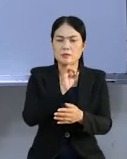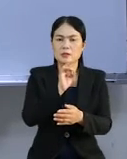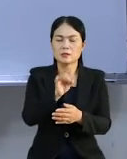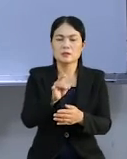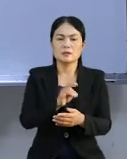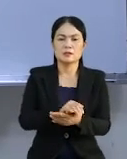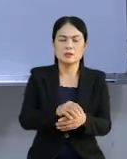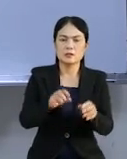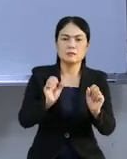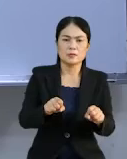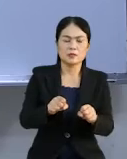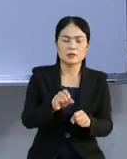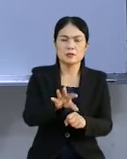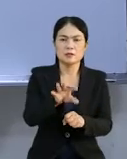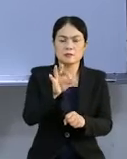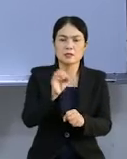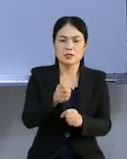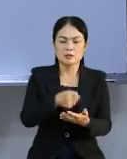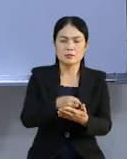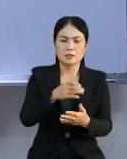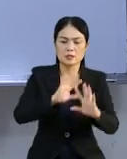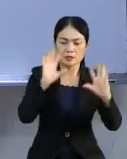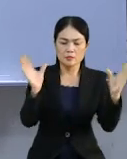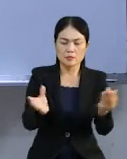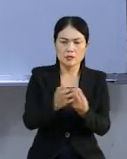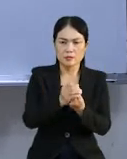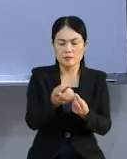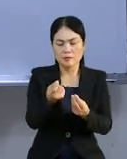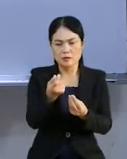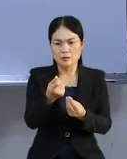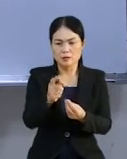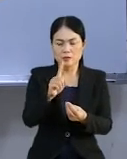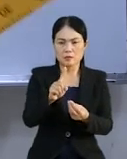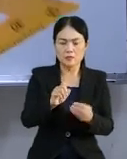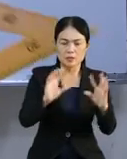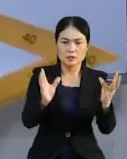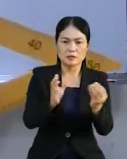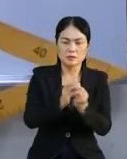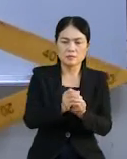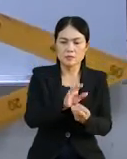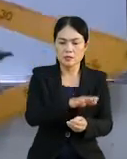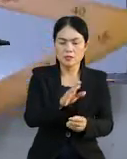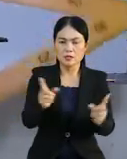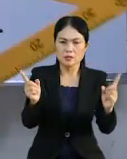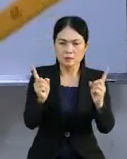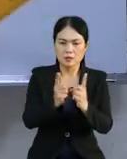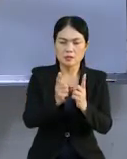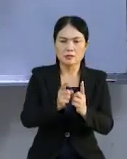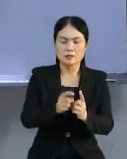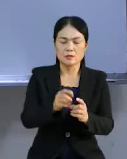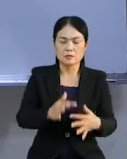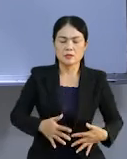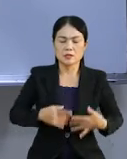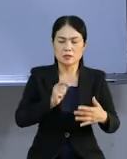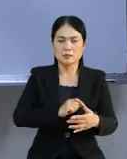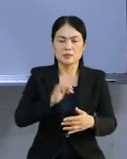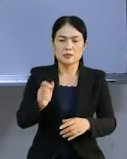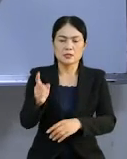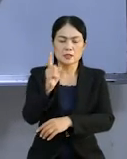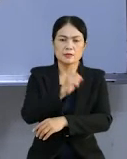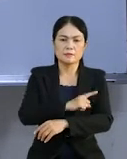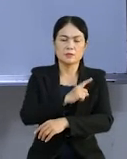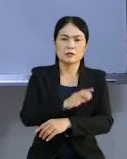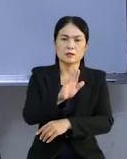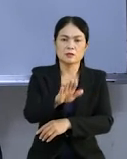cọp chia à rộp nơi đầm lầy xả rốc nơi tật bạ mùi chấm nuốt đại côn nâng chua bờ tre nơi nóng chi với phi ru nơi bờ